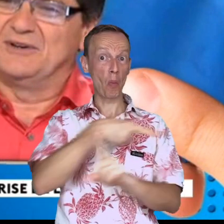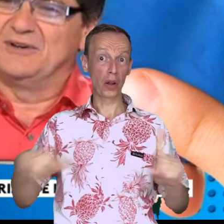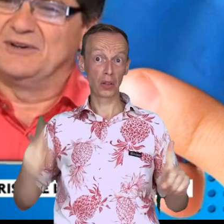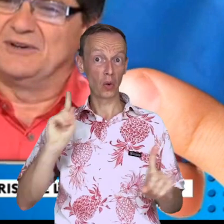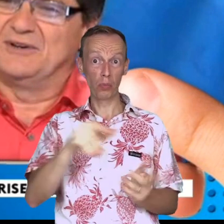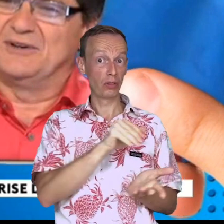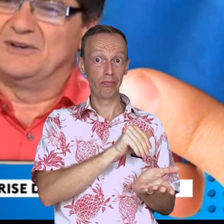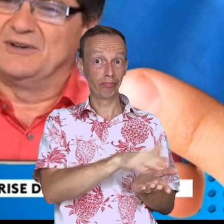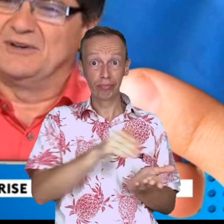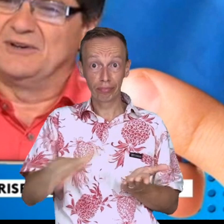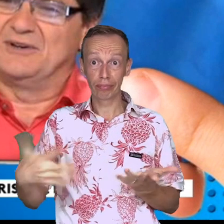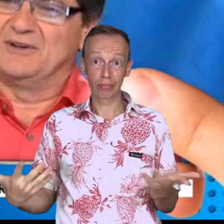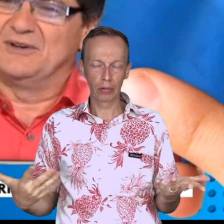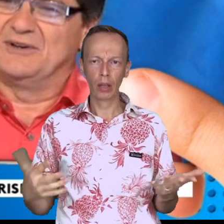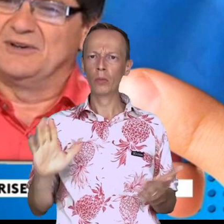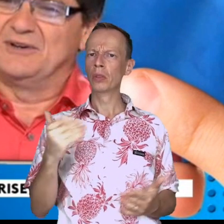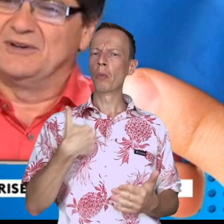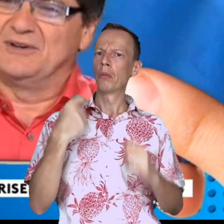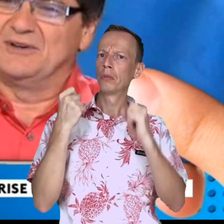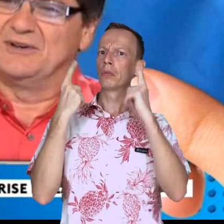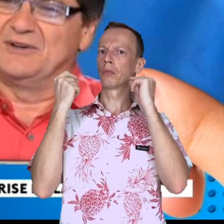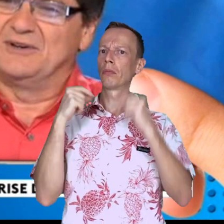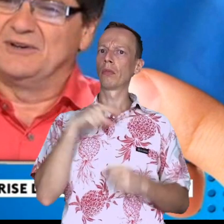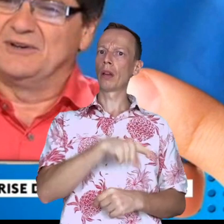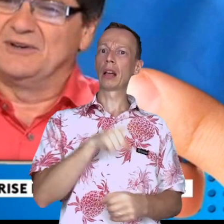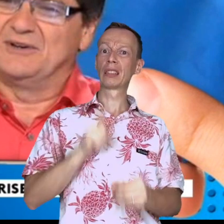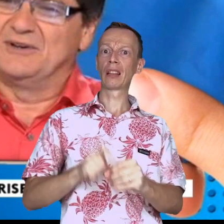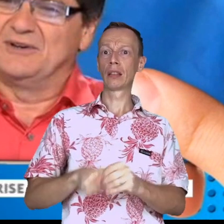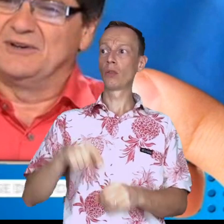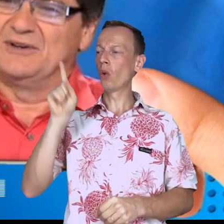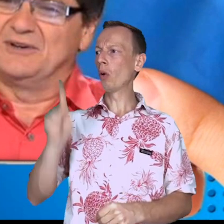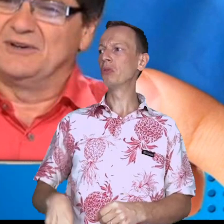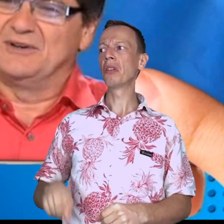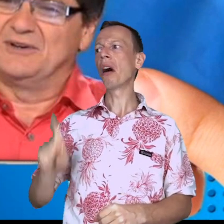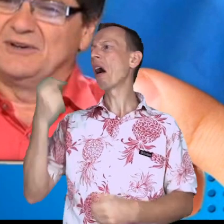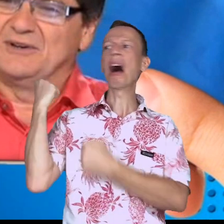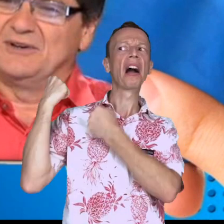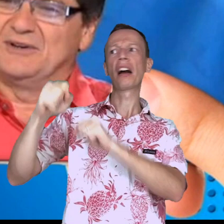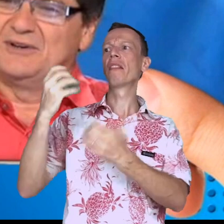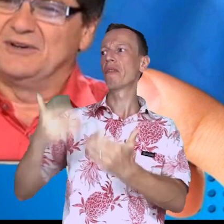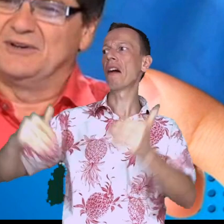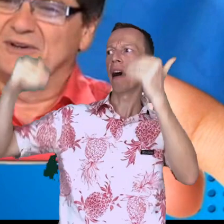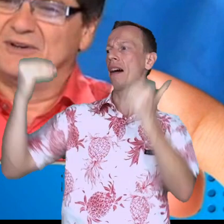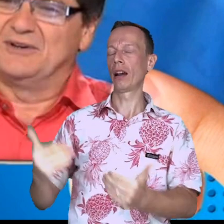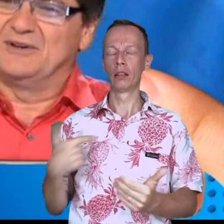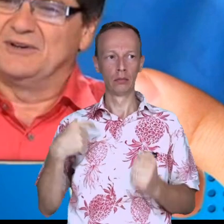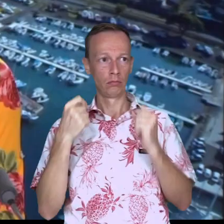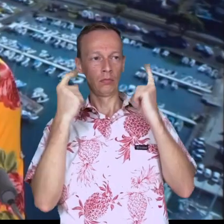Habituellement, les syndicats, c'est fait pour protéger l'emploi. Les nôtres, je pense que c'est une spécificité unique au monde, ils veulent détruire de l'emploi. C'est